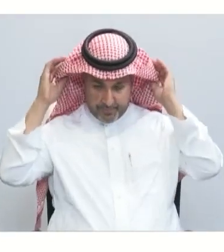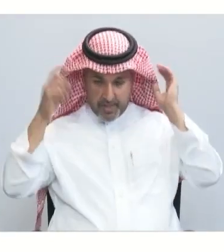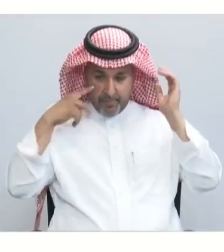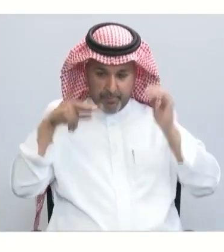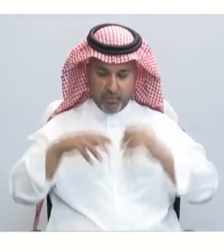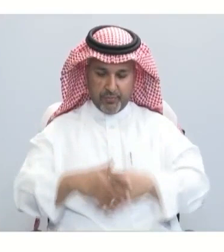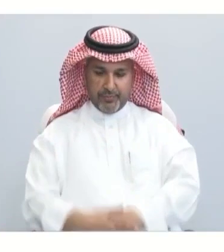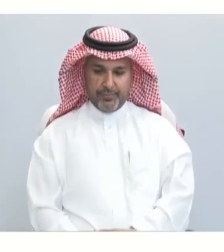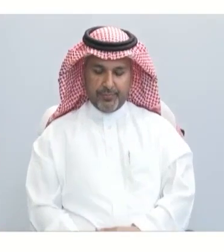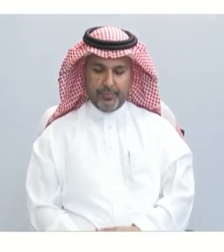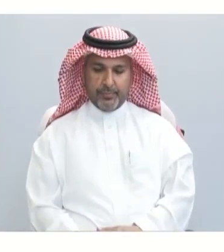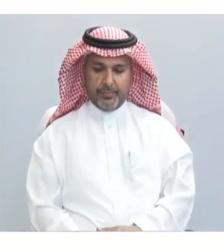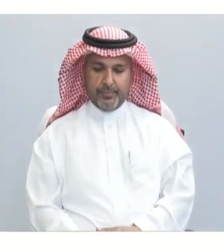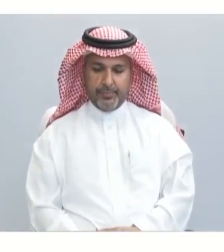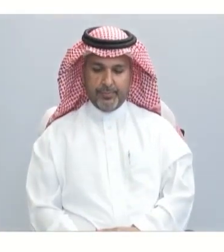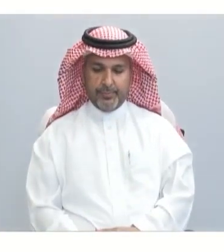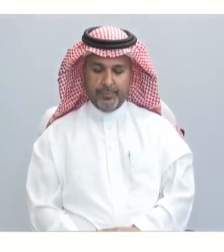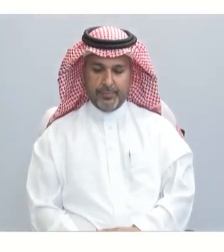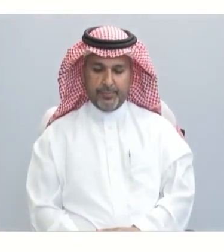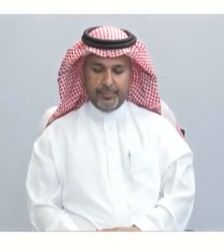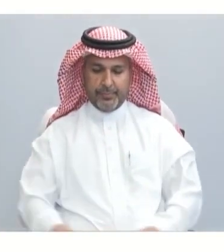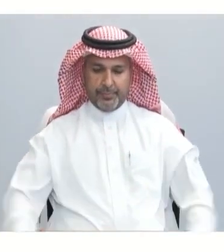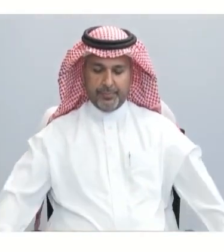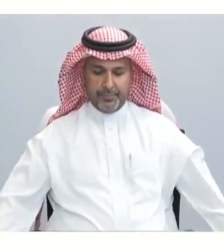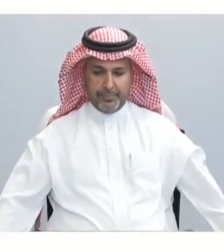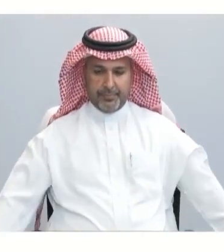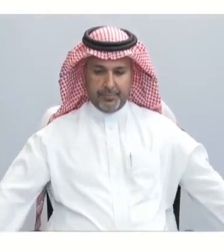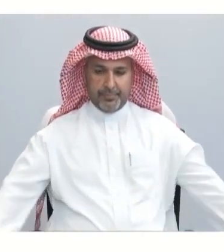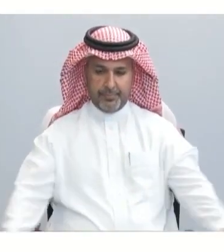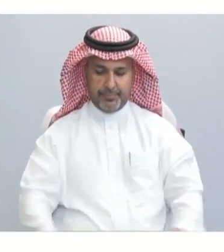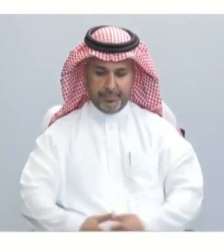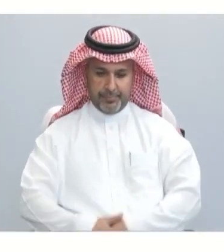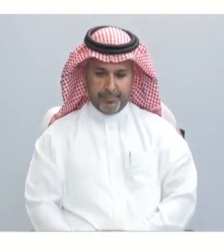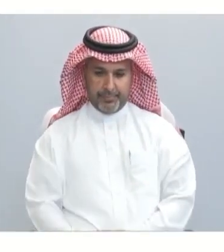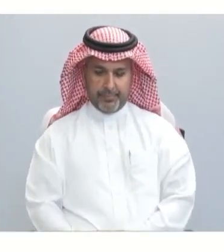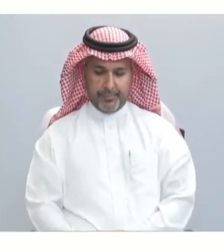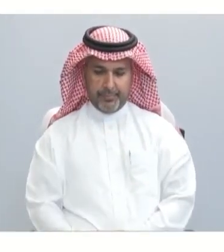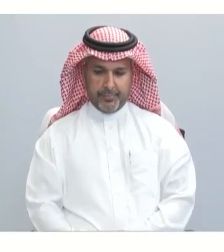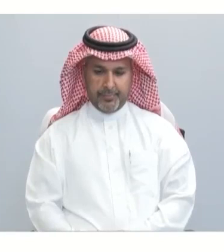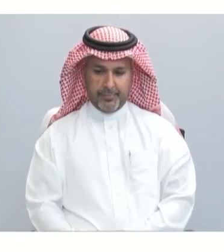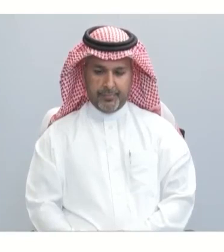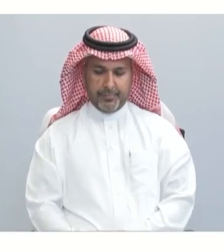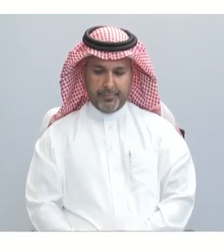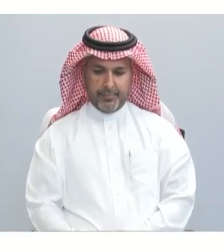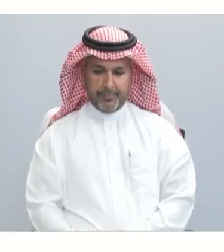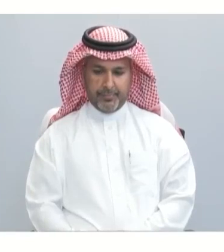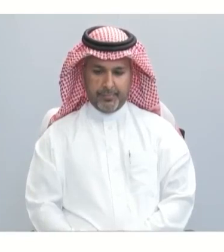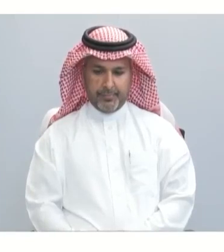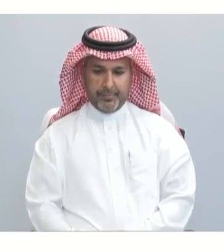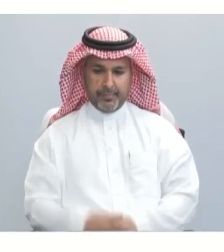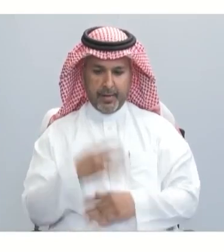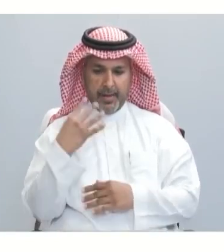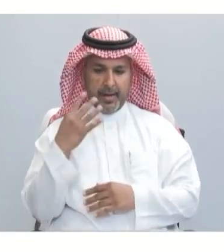نحدد الفتره لكن بشرط ان 4 اككس نا 3 اكبر او يساوي صفر يعني